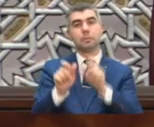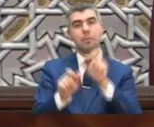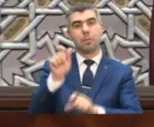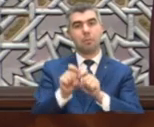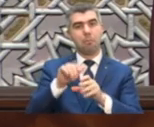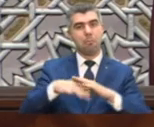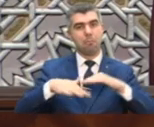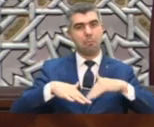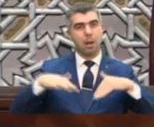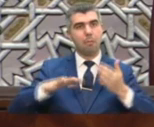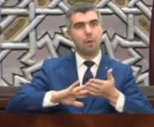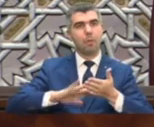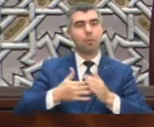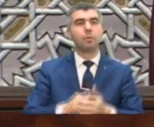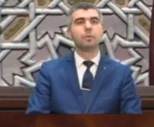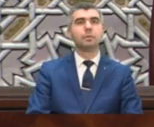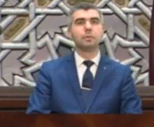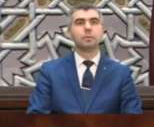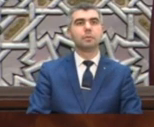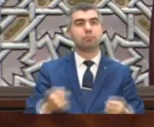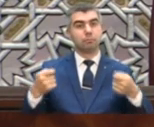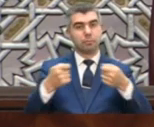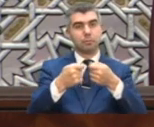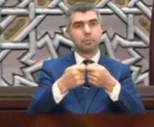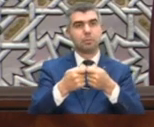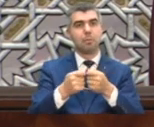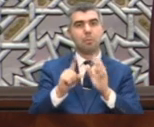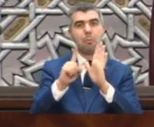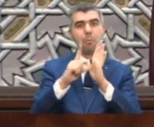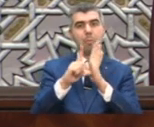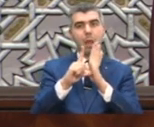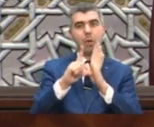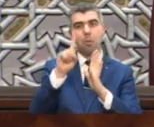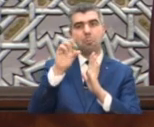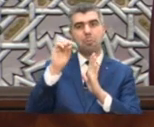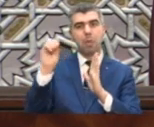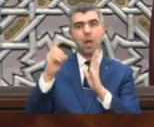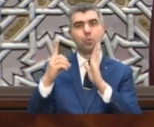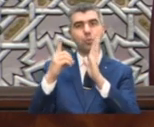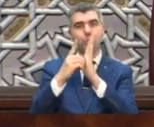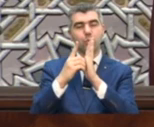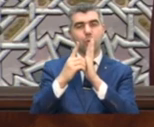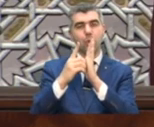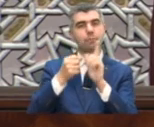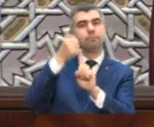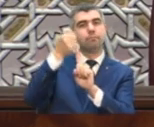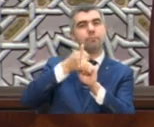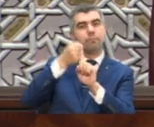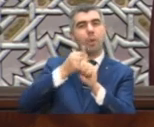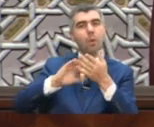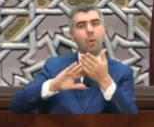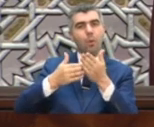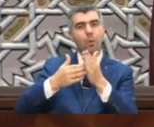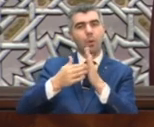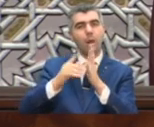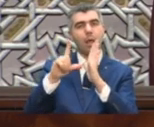والسادة النواب المحترمون، طبقا للفصل 100 من الدستور وعملا بمقتضيات مواد